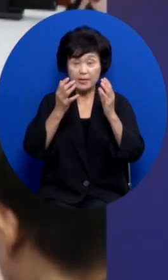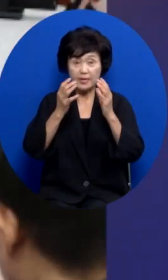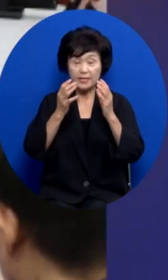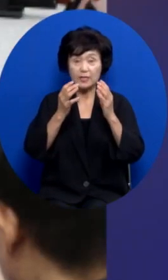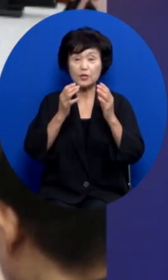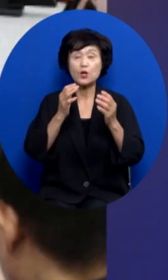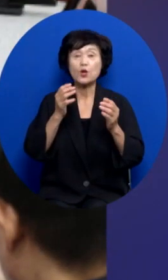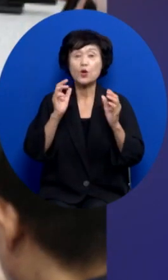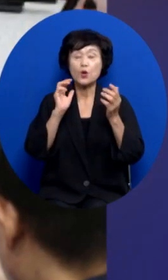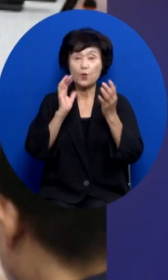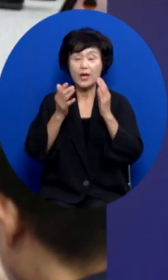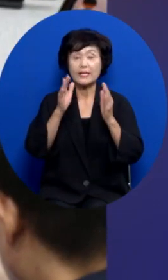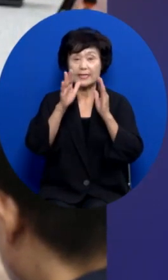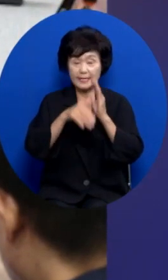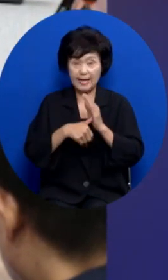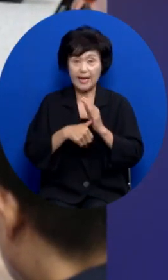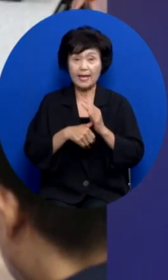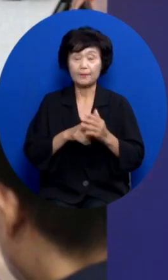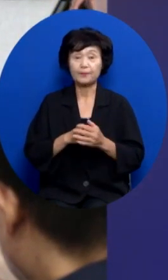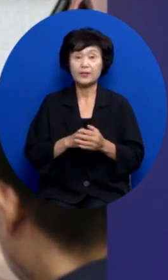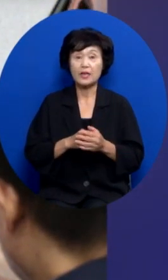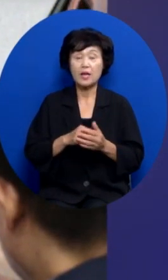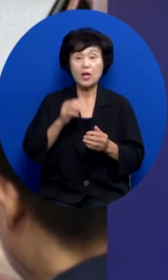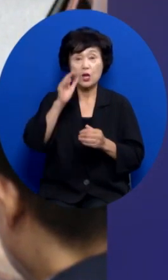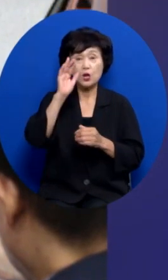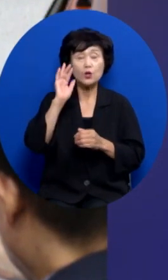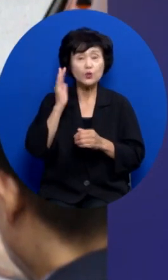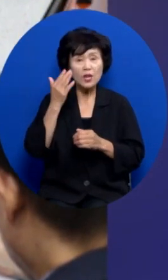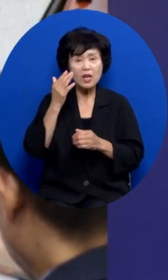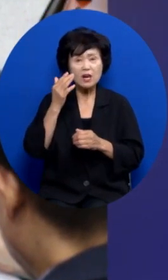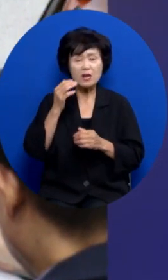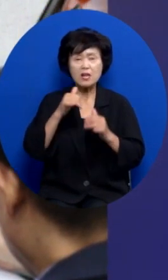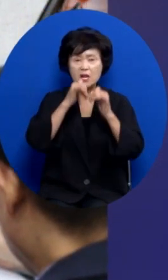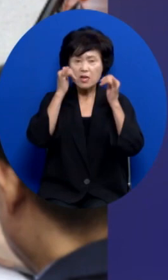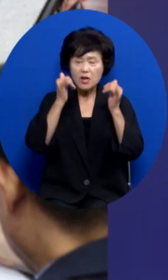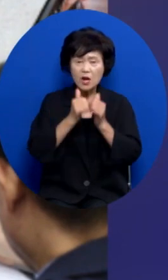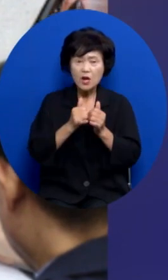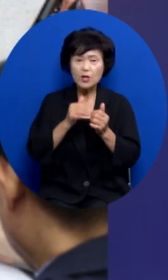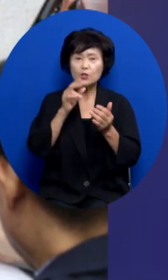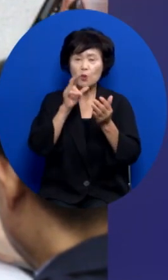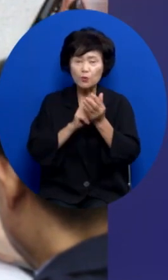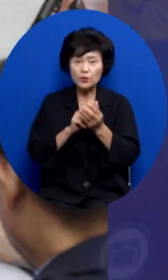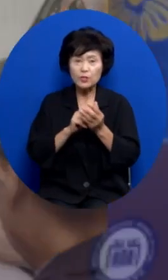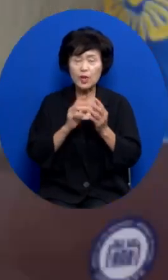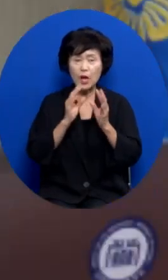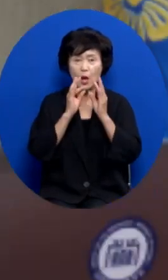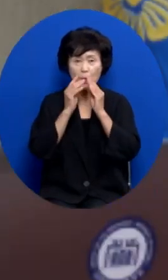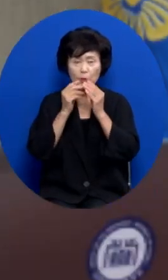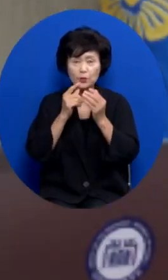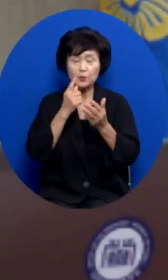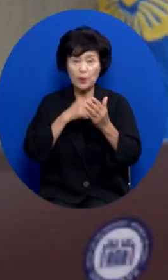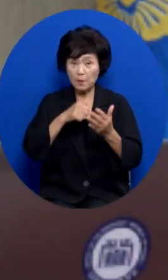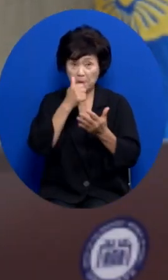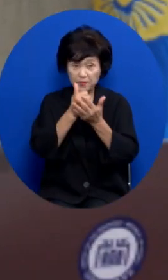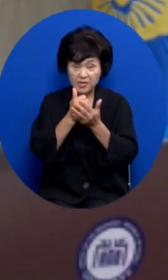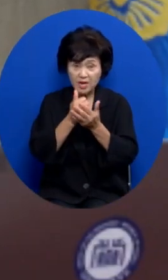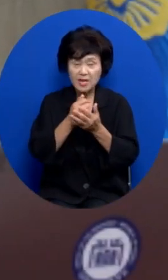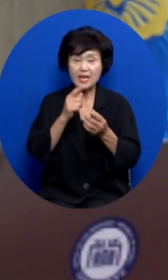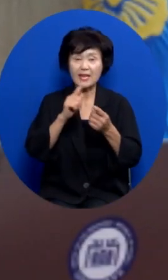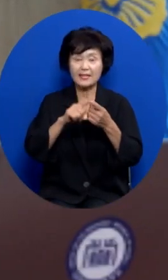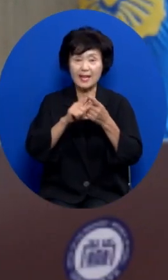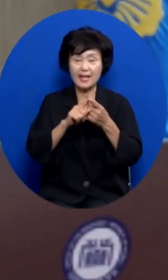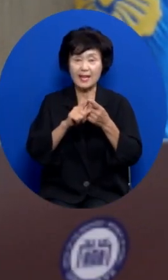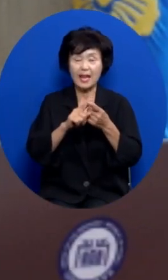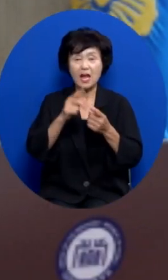2024년도 예산안을 의결하면서 최근 사회적 문제로 불거진 묻지마 범죄에 대응하는 데 재정을 활용하겠다고 전했습니다.